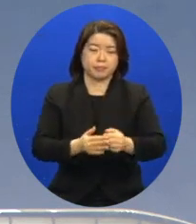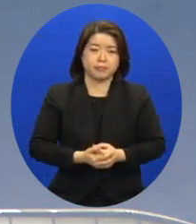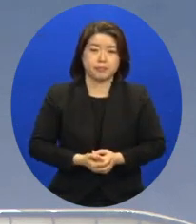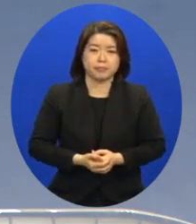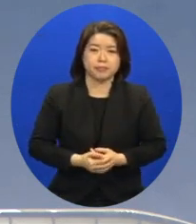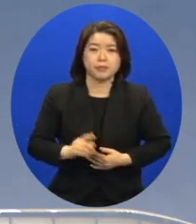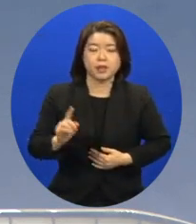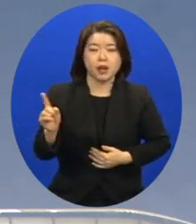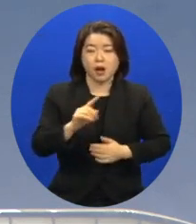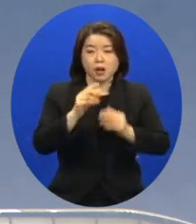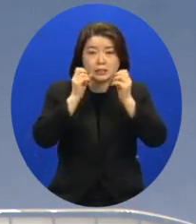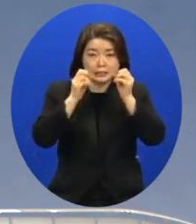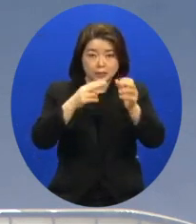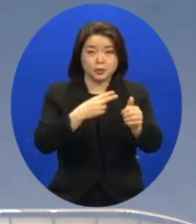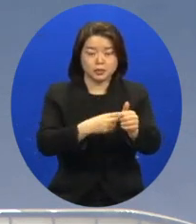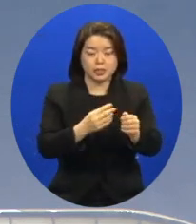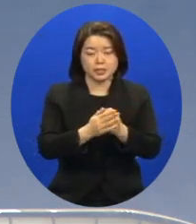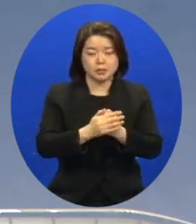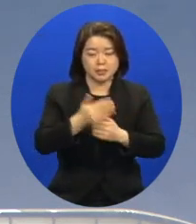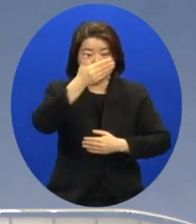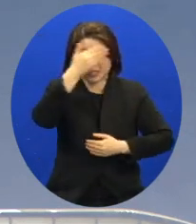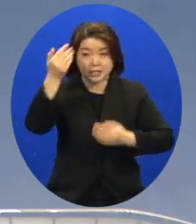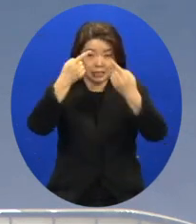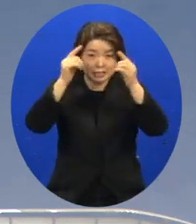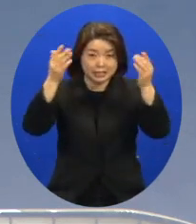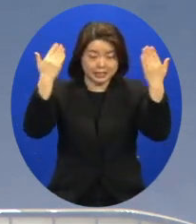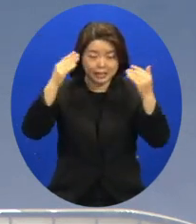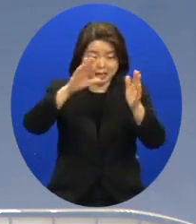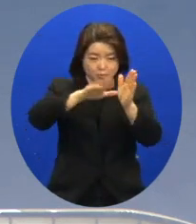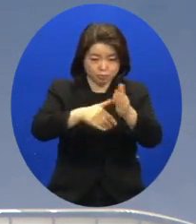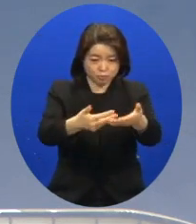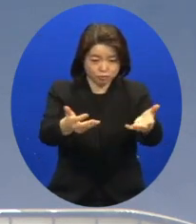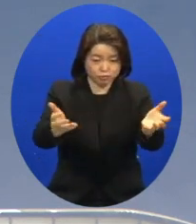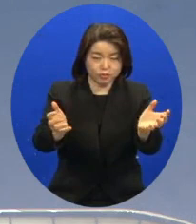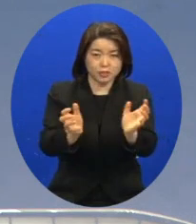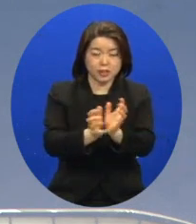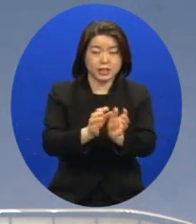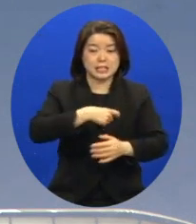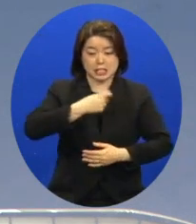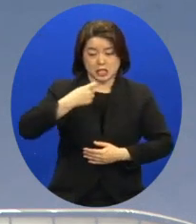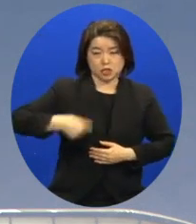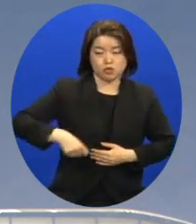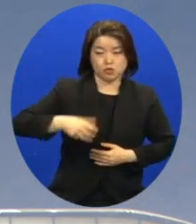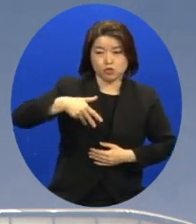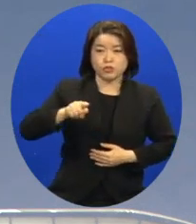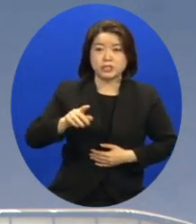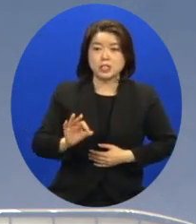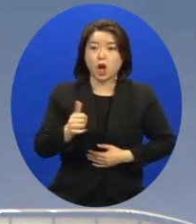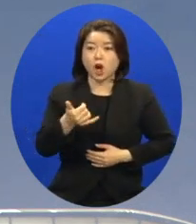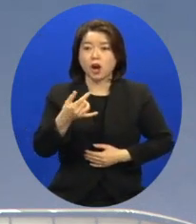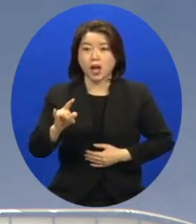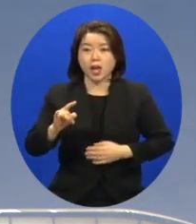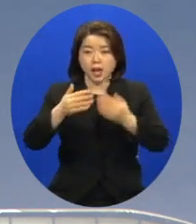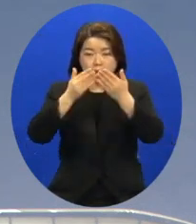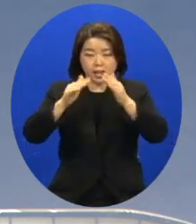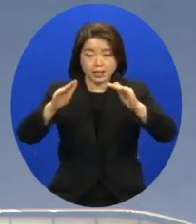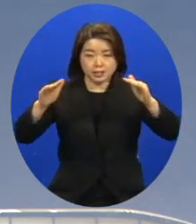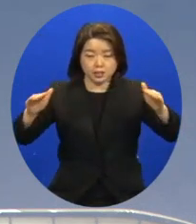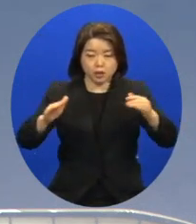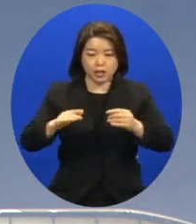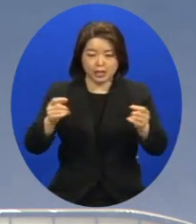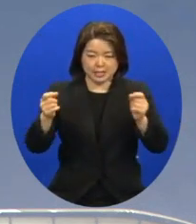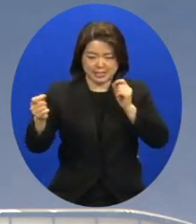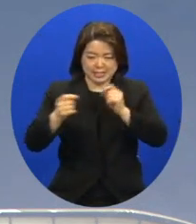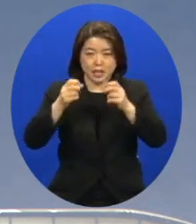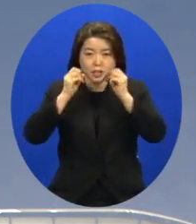선교사님이 청년 대학부 시절에 중국 청해성에 단기 선교를 갔던 적이 있었습니다. 그때